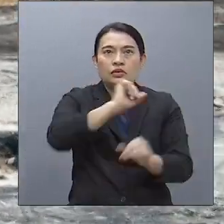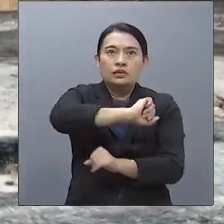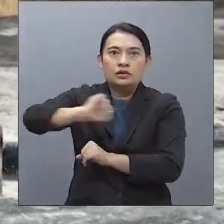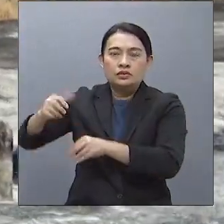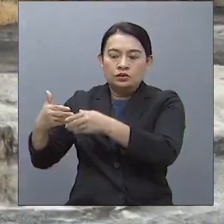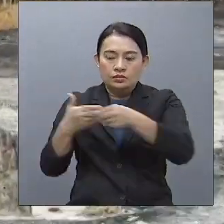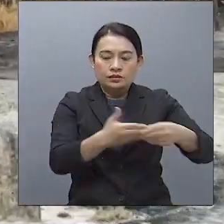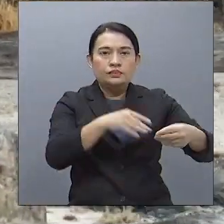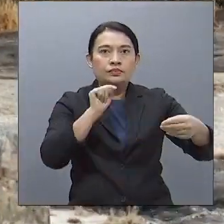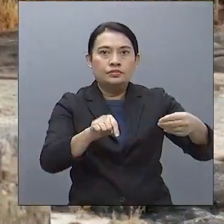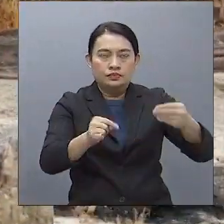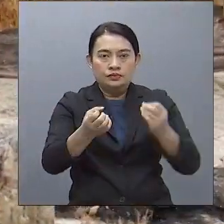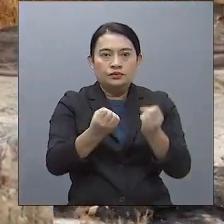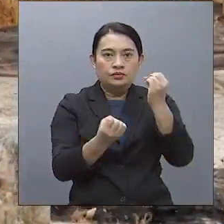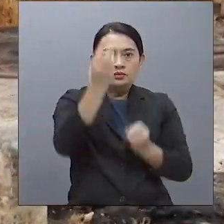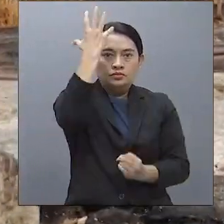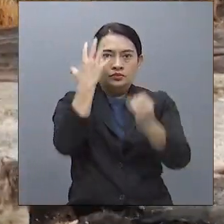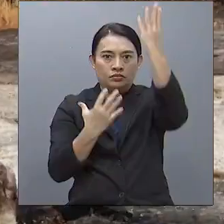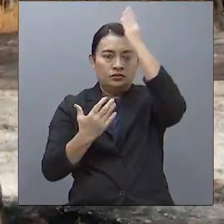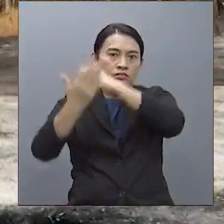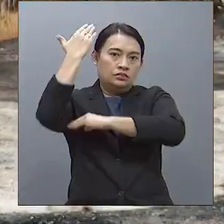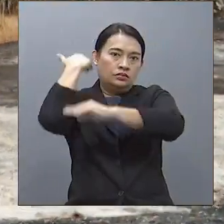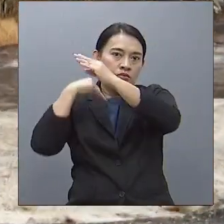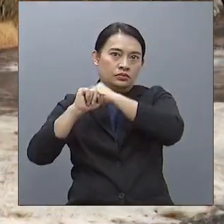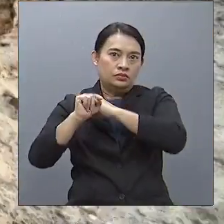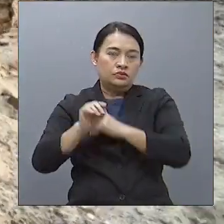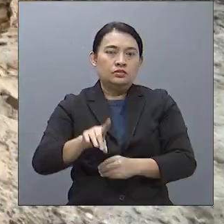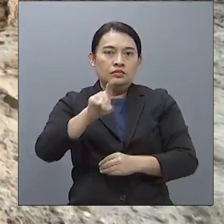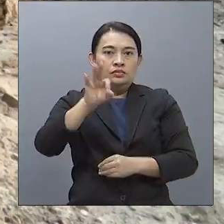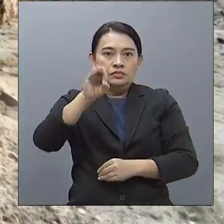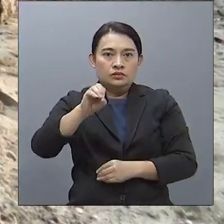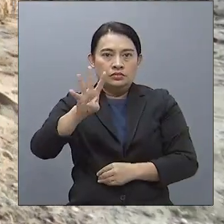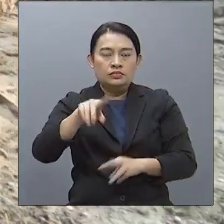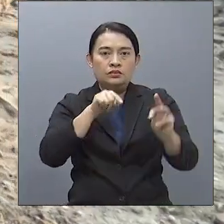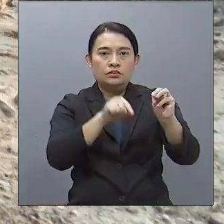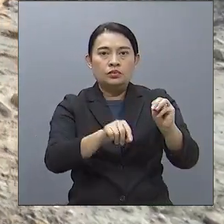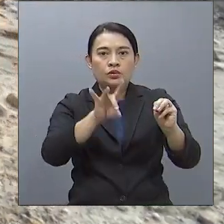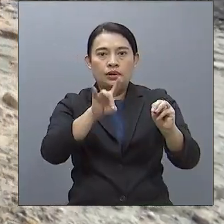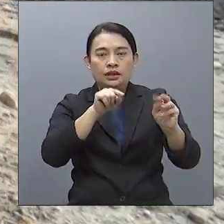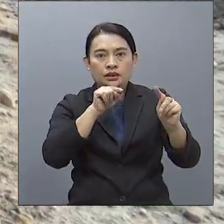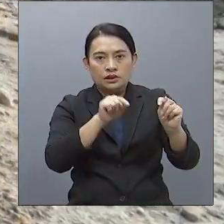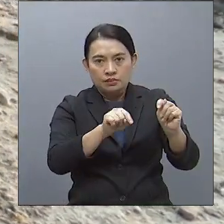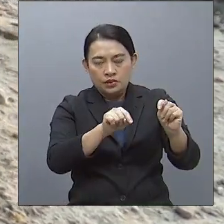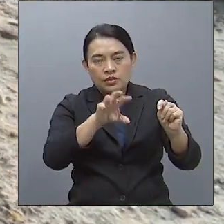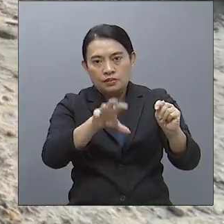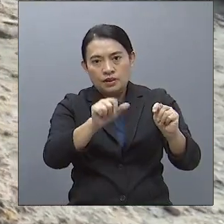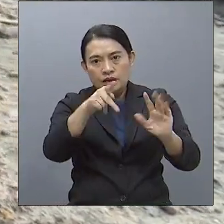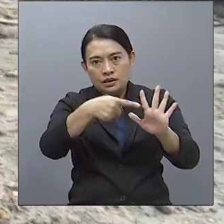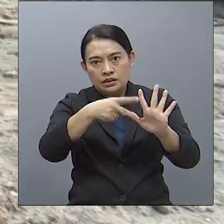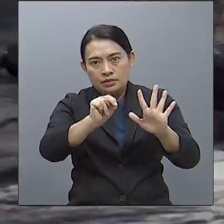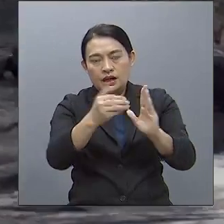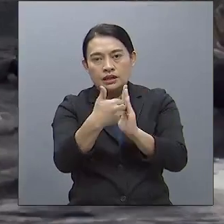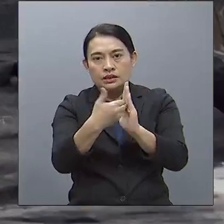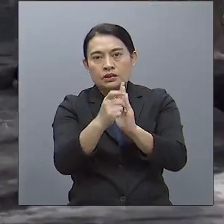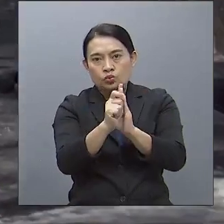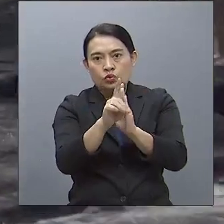ากไปอุทยานประวัติศาสตร์ภูพระบาทนะครับอยู่ที่194หมู่8ตำบลเมืองพานอำเภอบ้านผือจังหวัดอุดรธานีเปิ